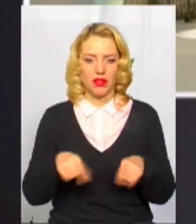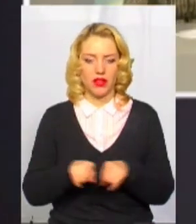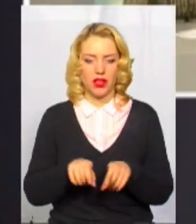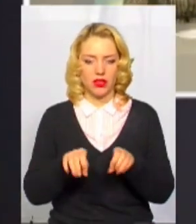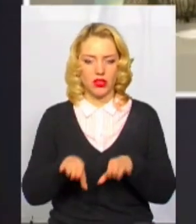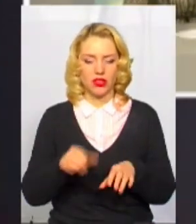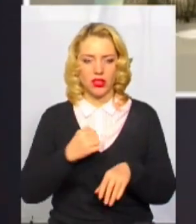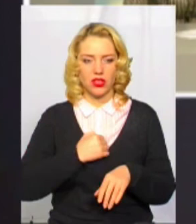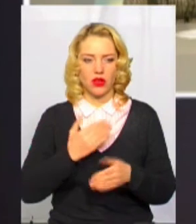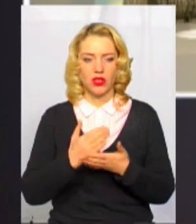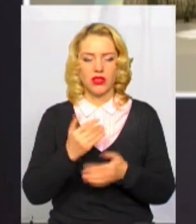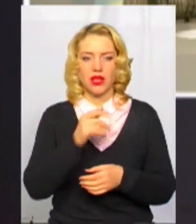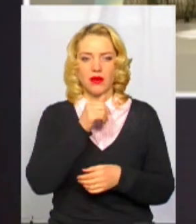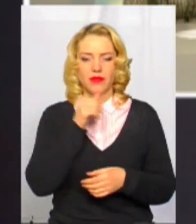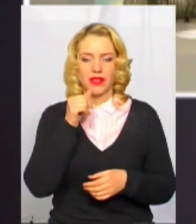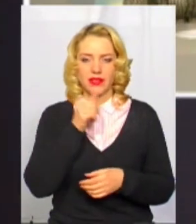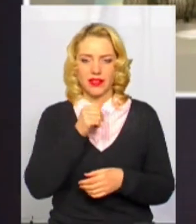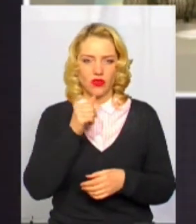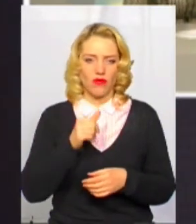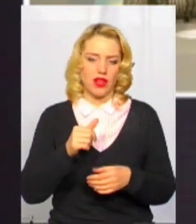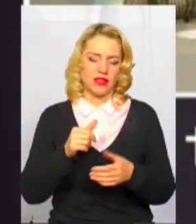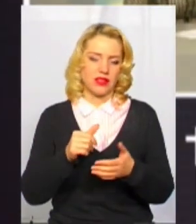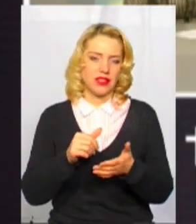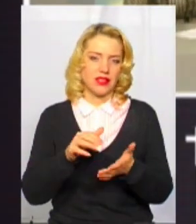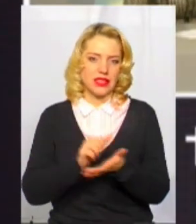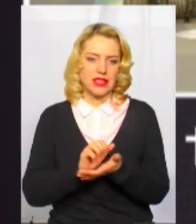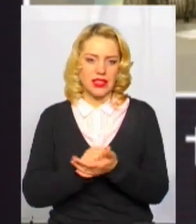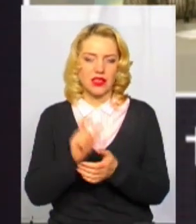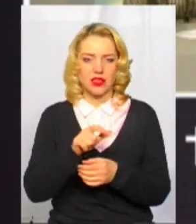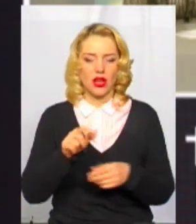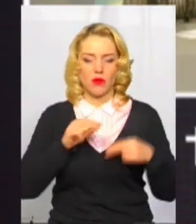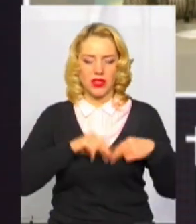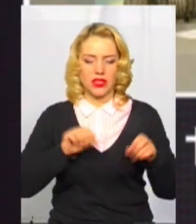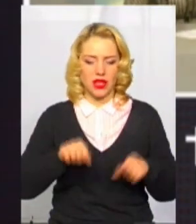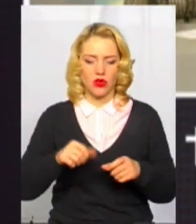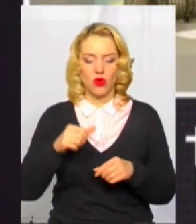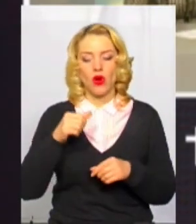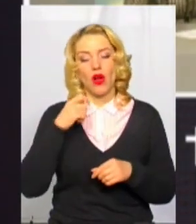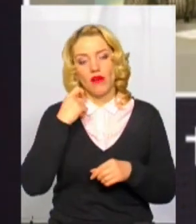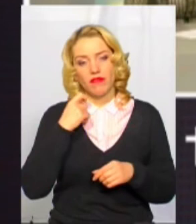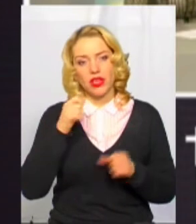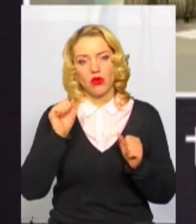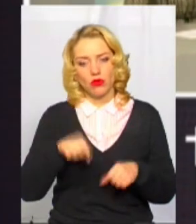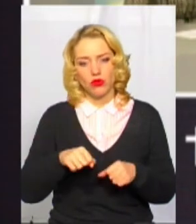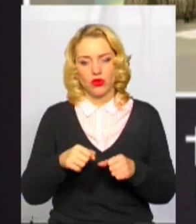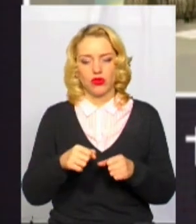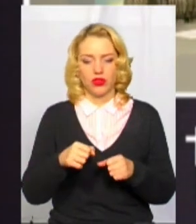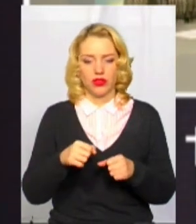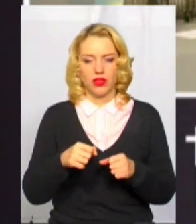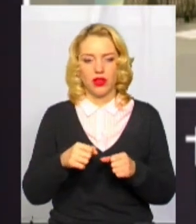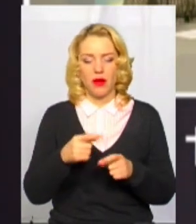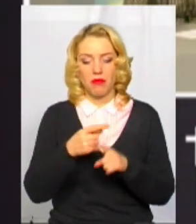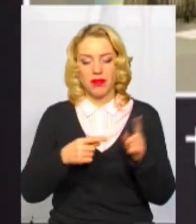сьогодні панує тіньова зайнятість, люди працездатного віку, вони можуть працювати на півставки, числитися, а в конвертах отримати заробітну